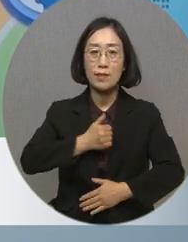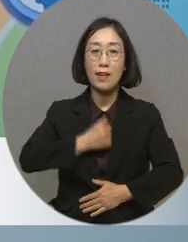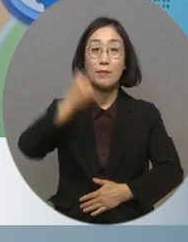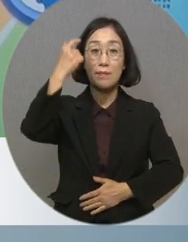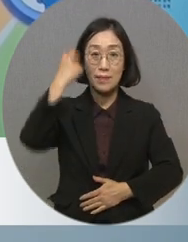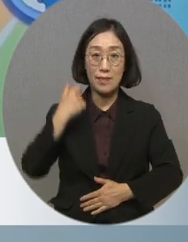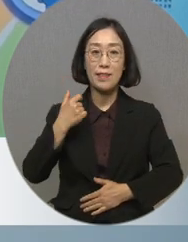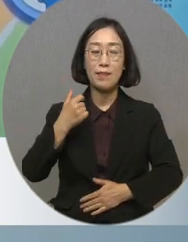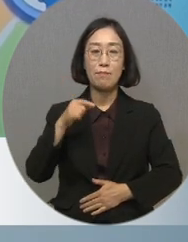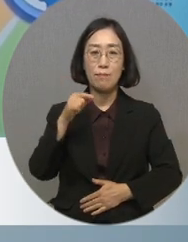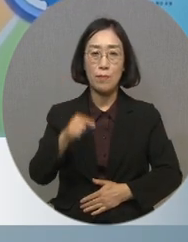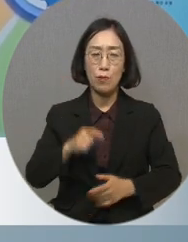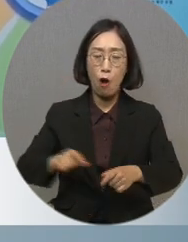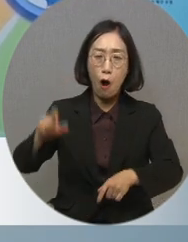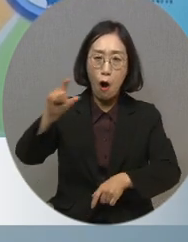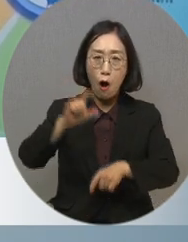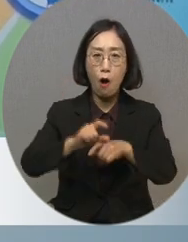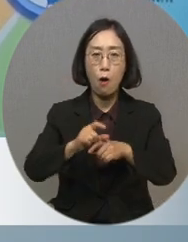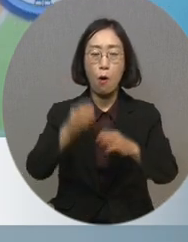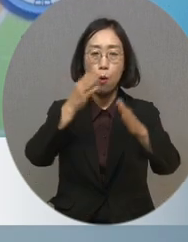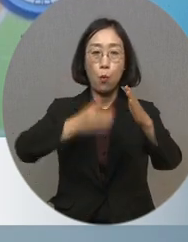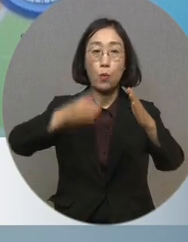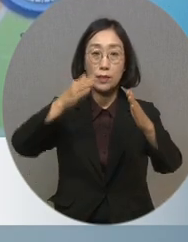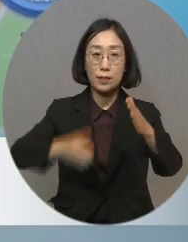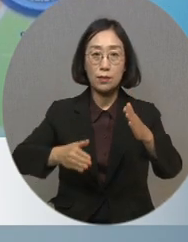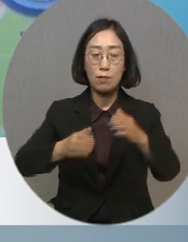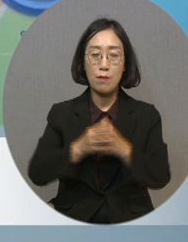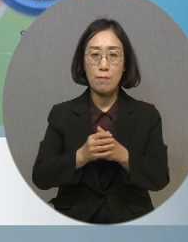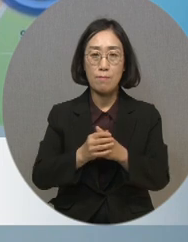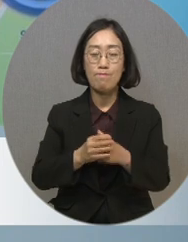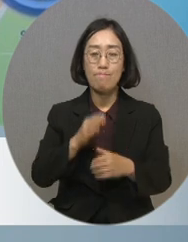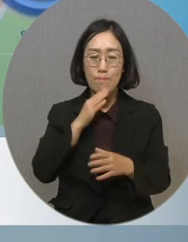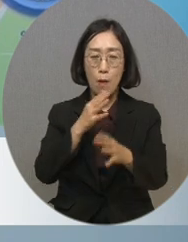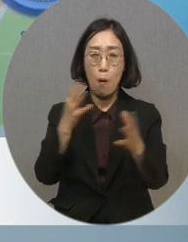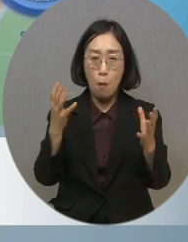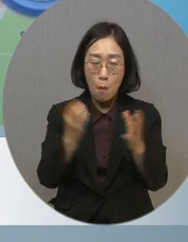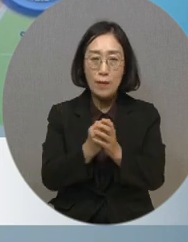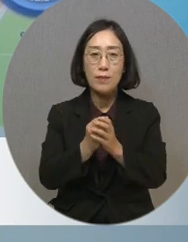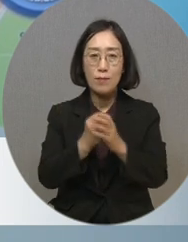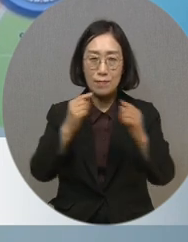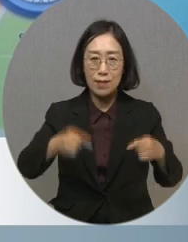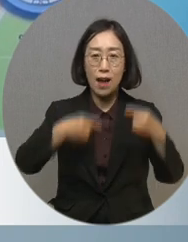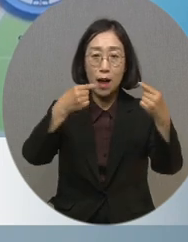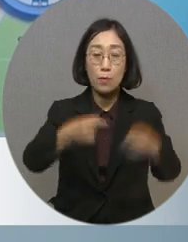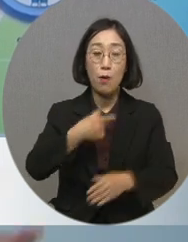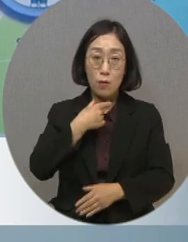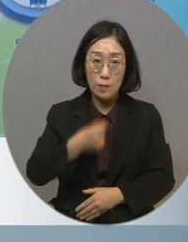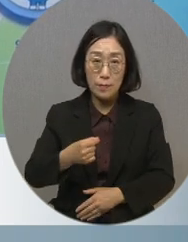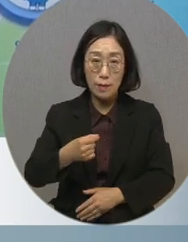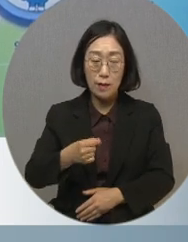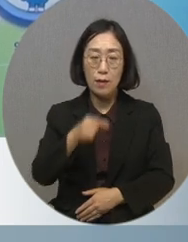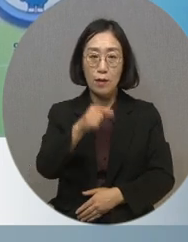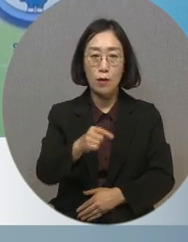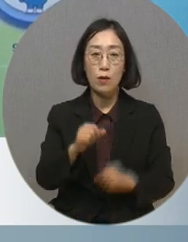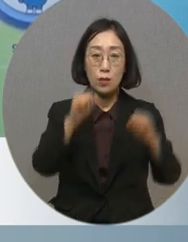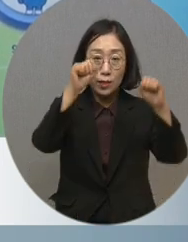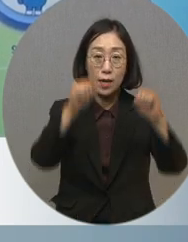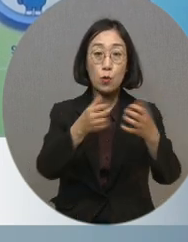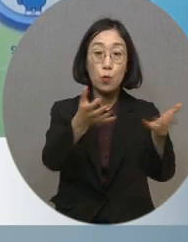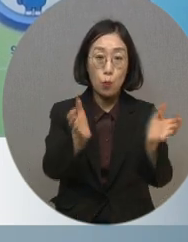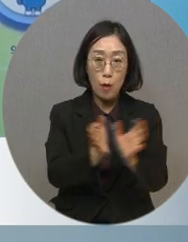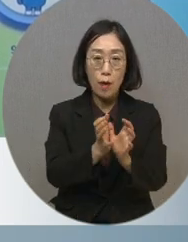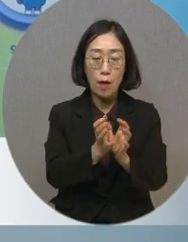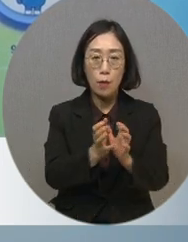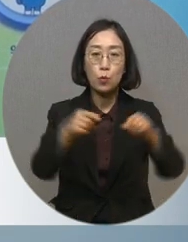해서 이거를 조금 더 공식적으로 체계적으로 하고 싶다라는 거를 장애인체육회와